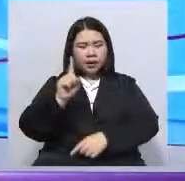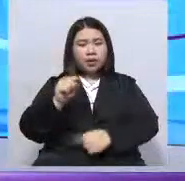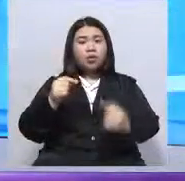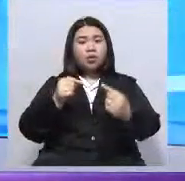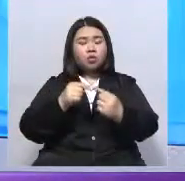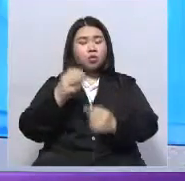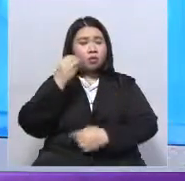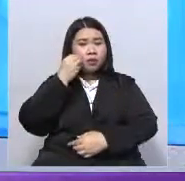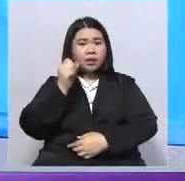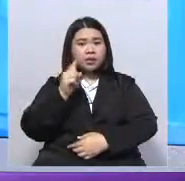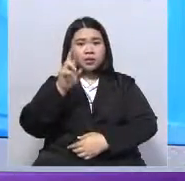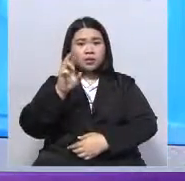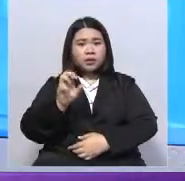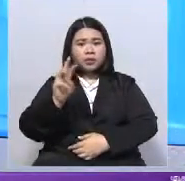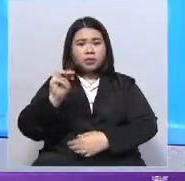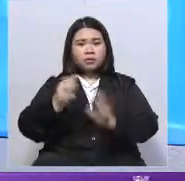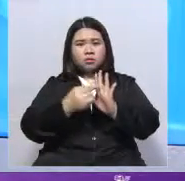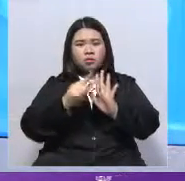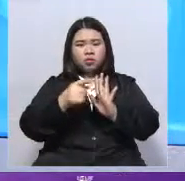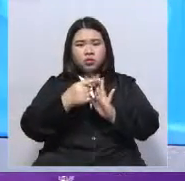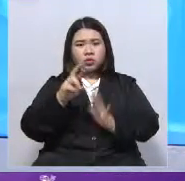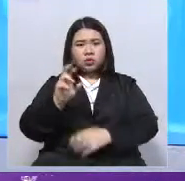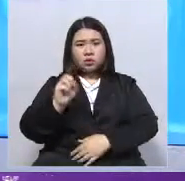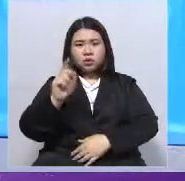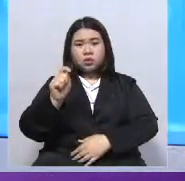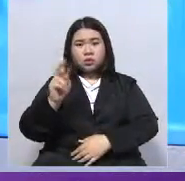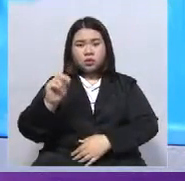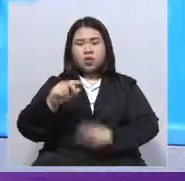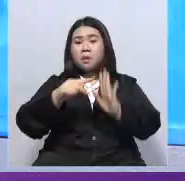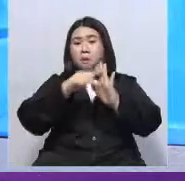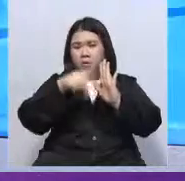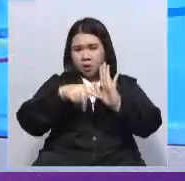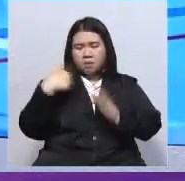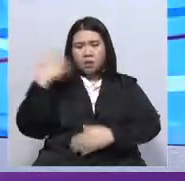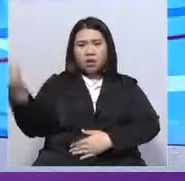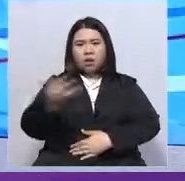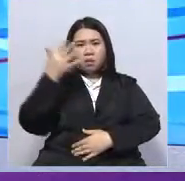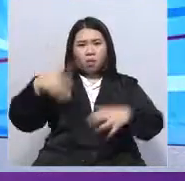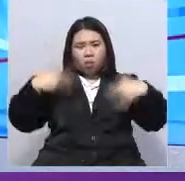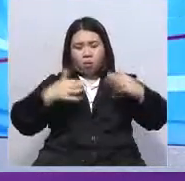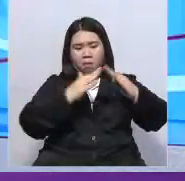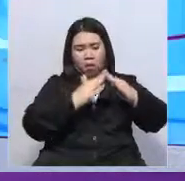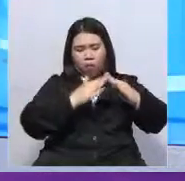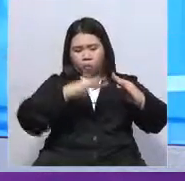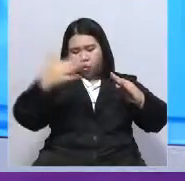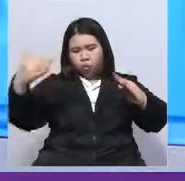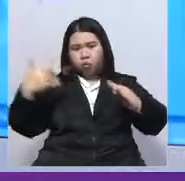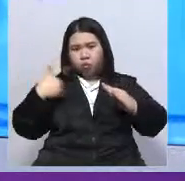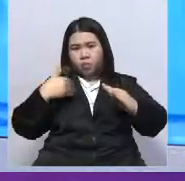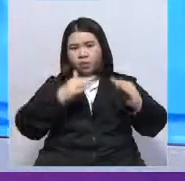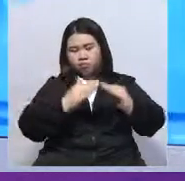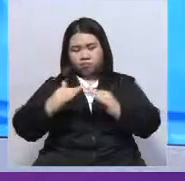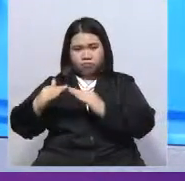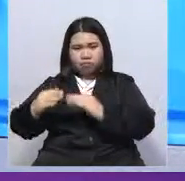ที่บ้านศรีมูลเรืองตำบลบ้านหนุนอำเภอ2จังหวัดแพร่นะคะที่มีพายุฤดูร้อนพัดถล่มบ้านเรือนเสียหายหลายหลัง